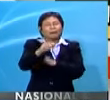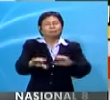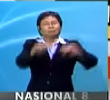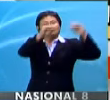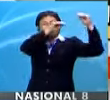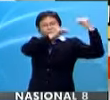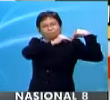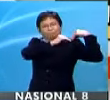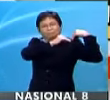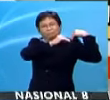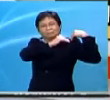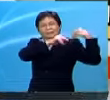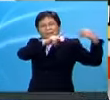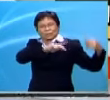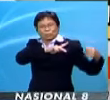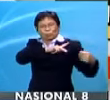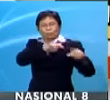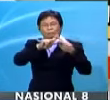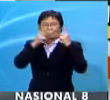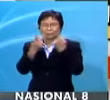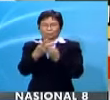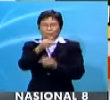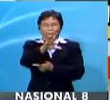tugas selaku ketua